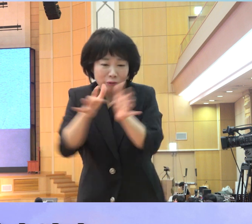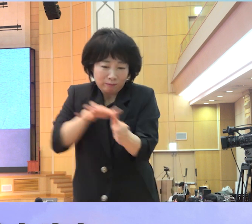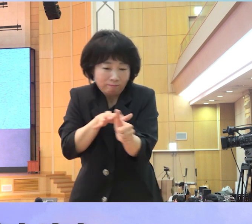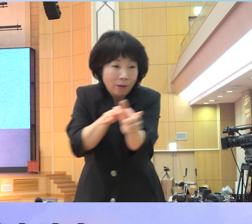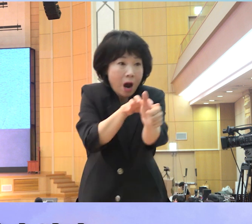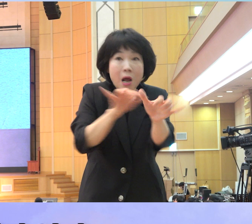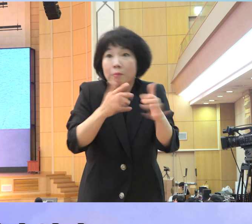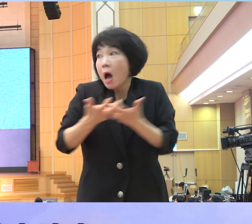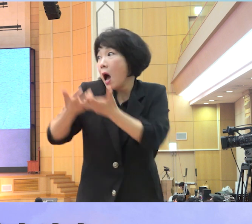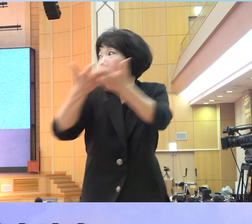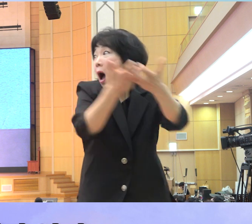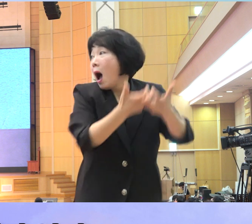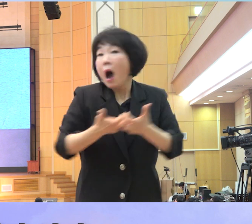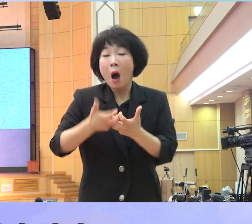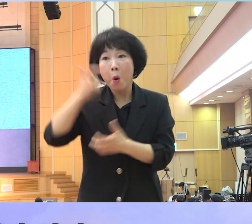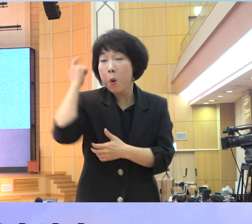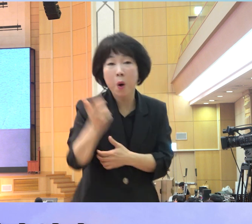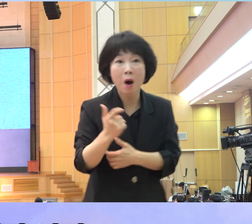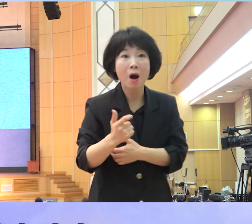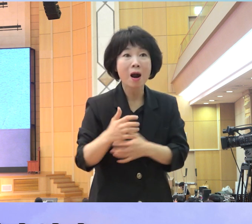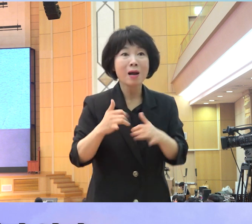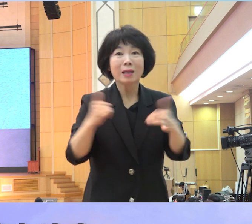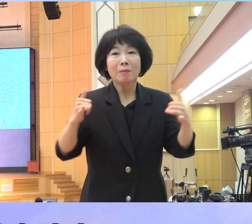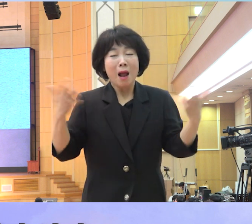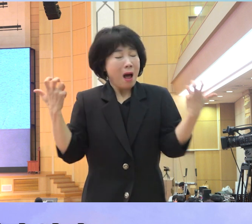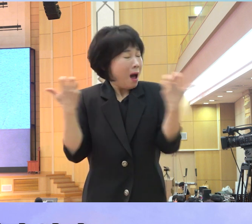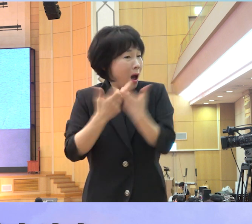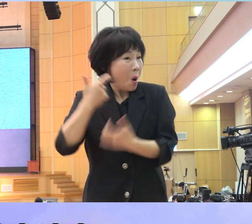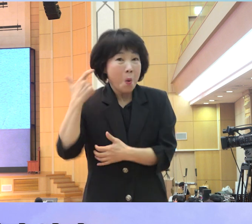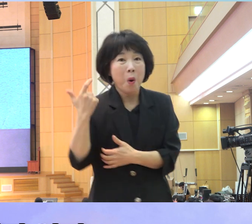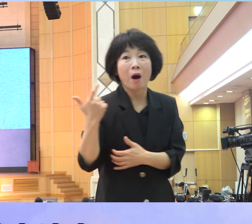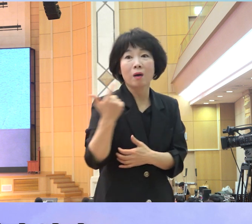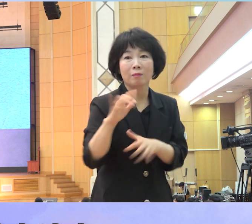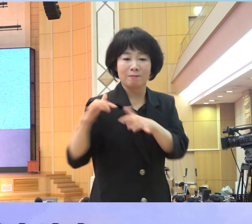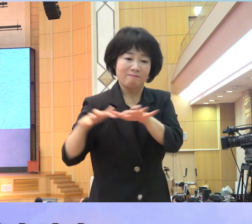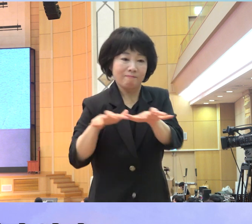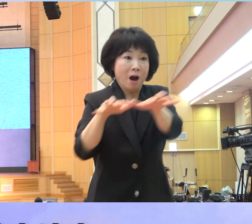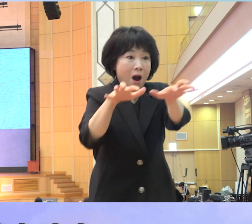예수님을 둘러싸가지고 위험하다고 성경에는 나와 있어요.